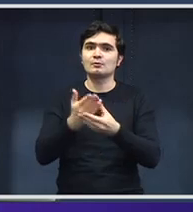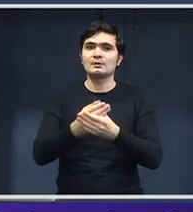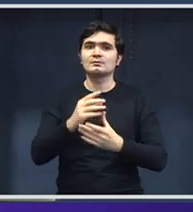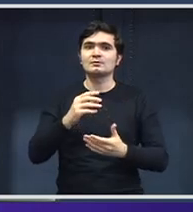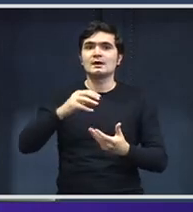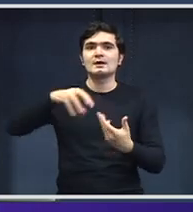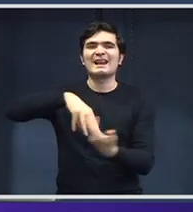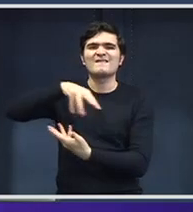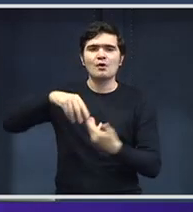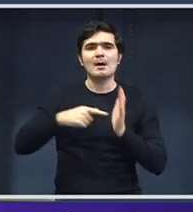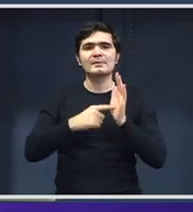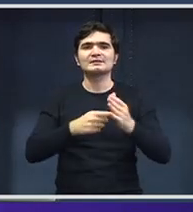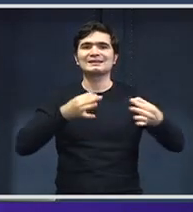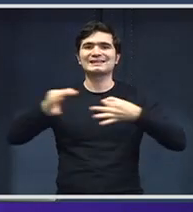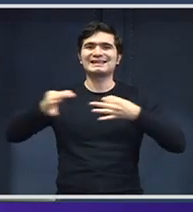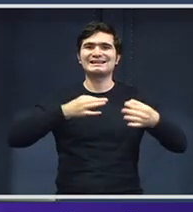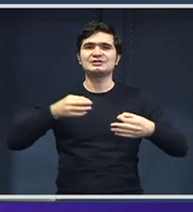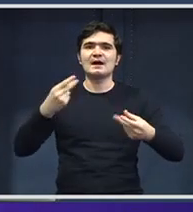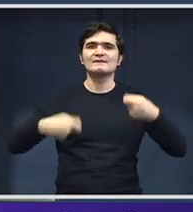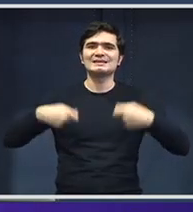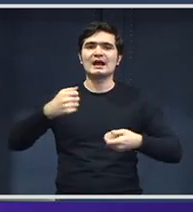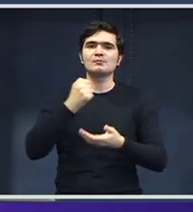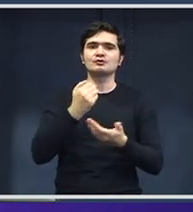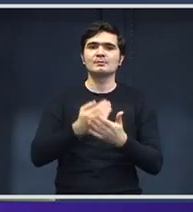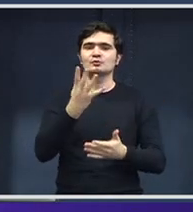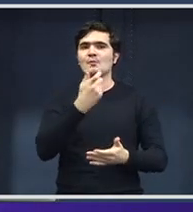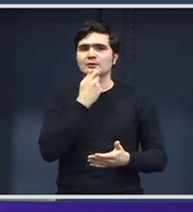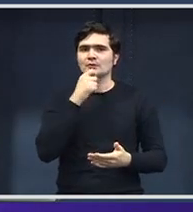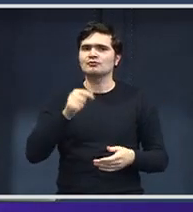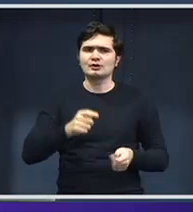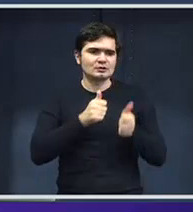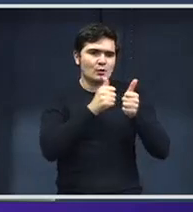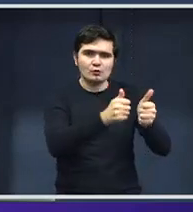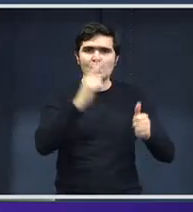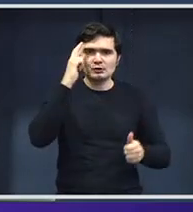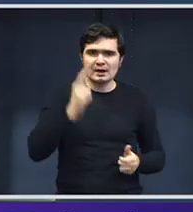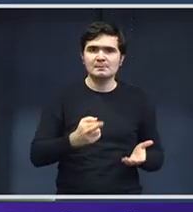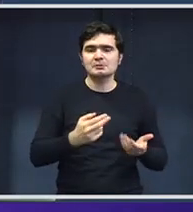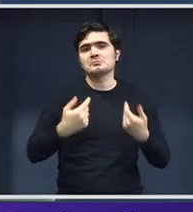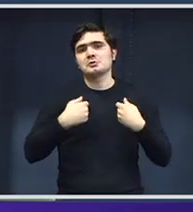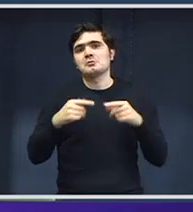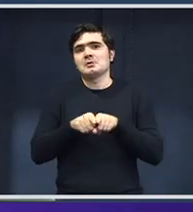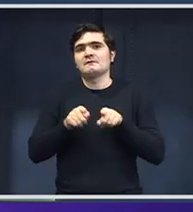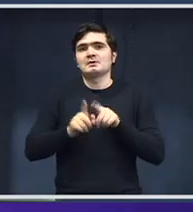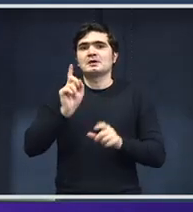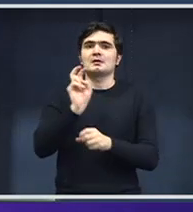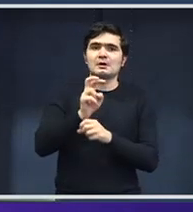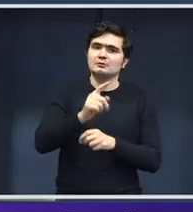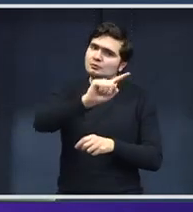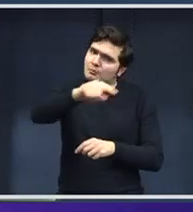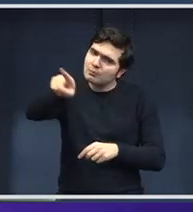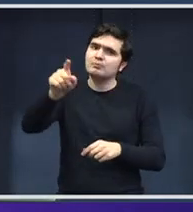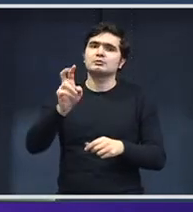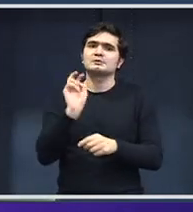strategie fiscal-bugetară pe următorii 4 ani și este de ceea de care ne ținem noi. Dar, bineînțeles, și eu când particip și putem să participăm la tot felul de